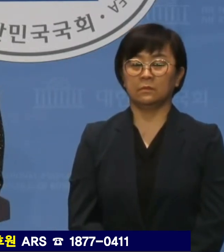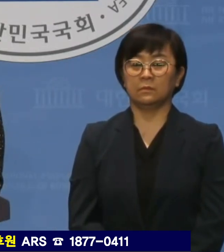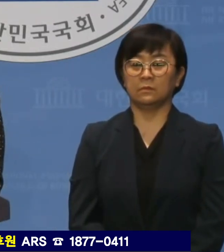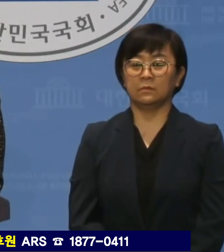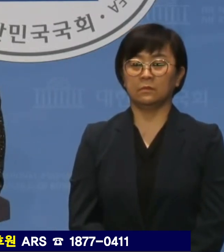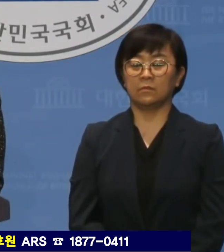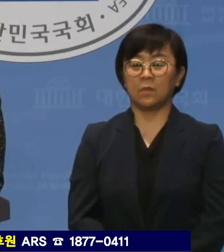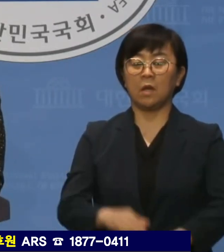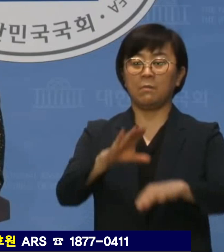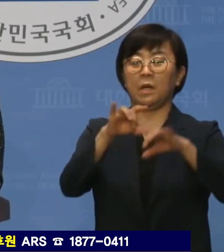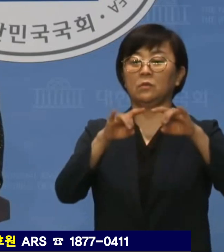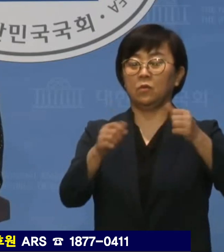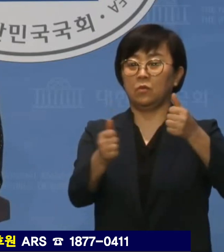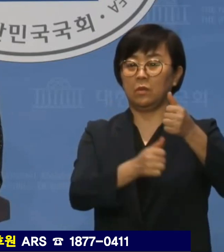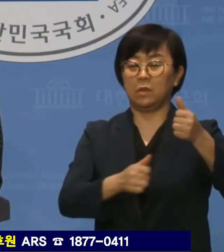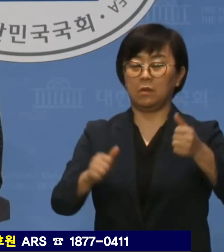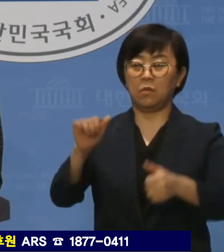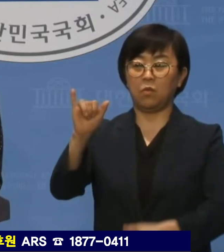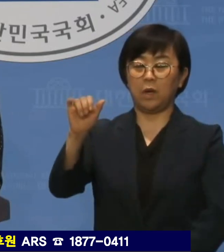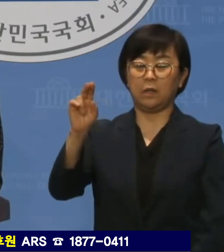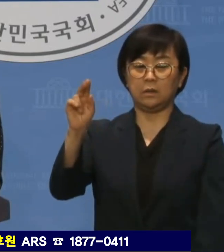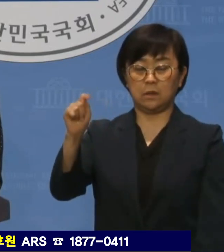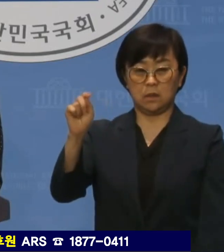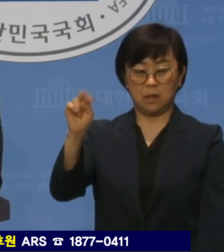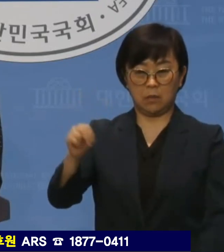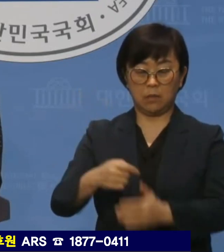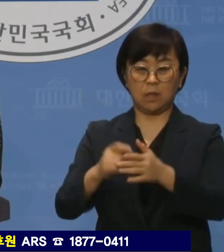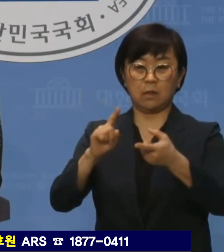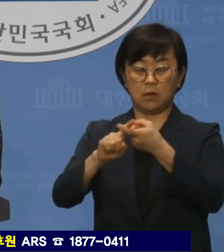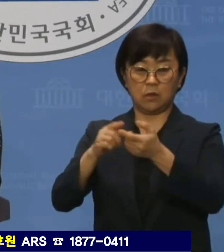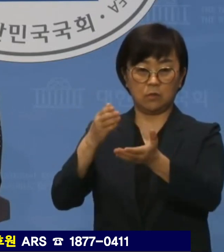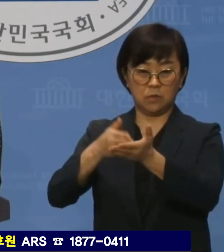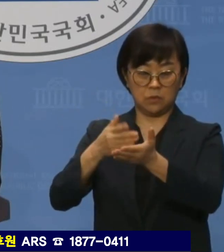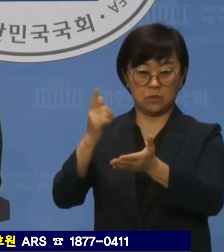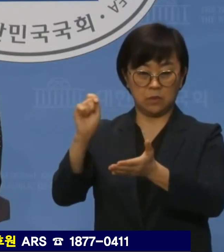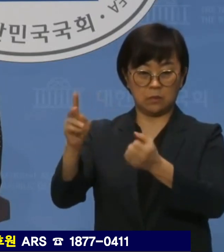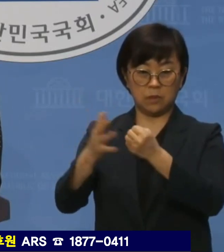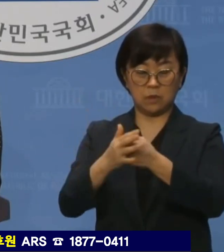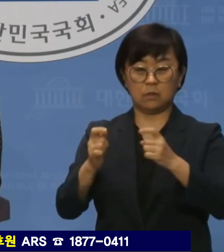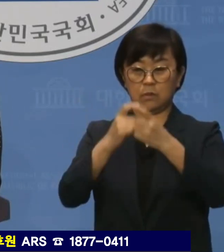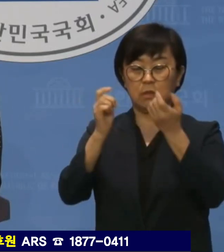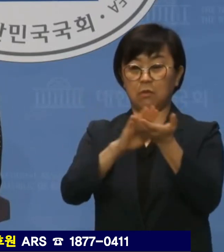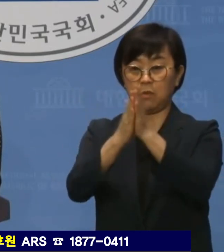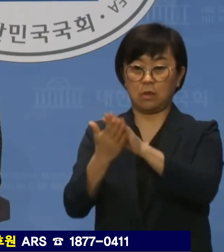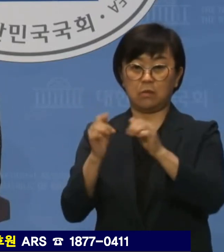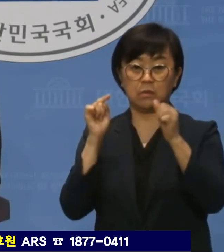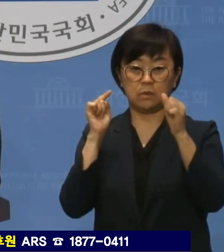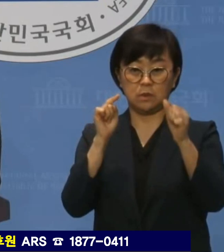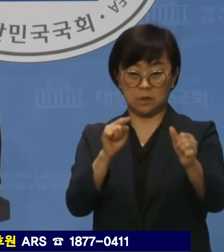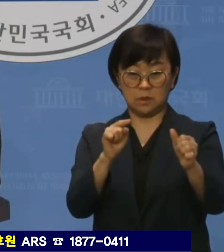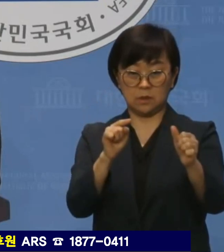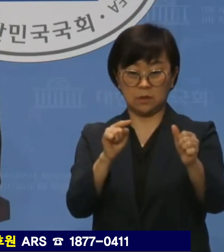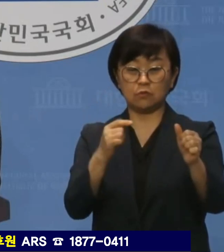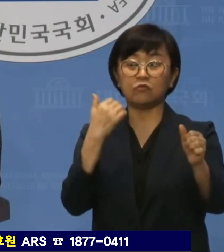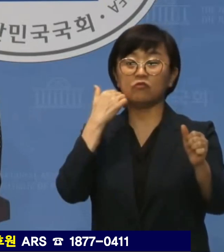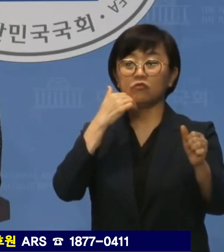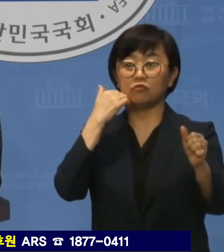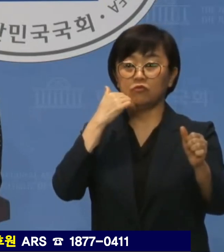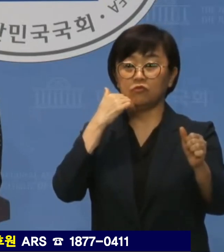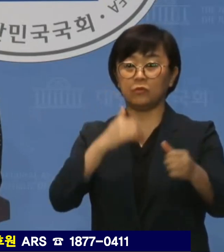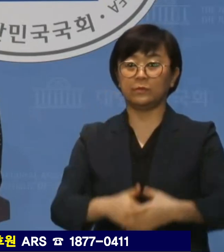누가 방통위에 YTN 연합뉴스 TV를 졸속으로 민영화하라고